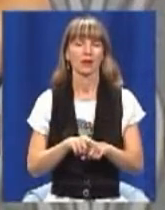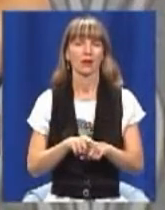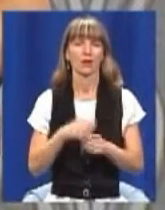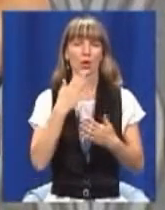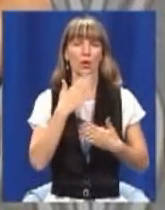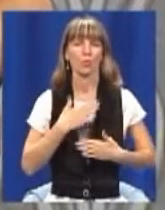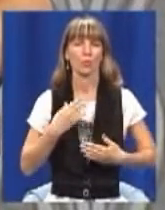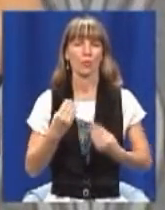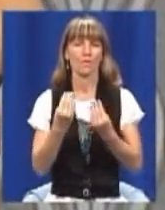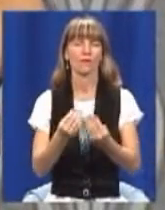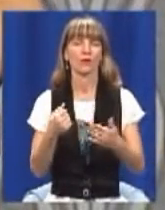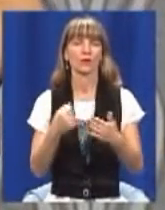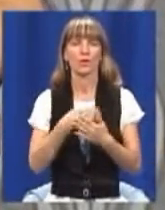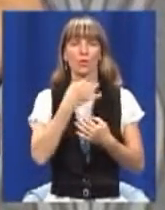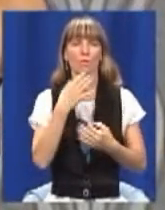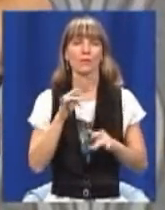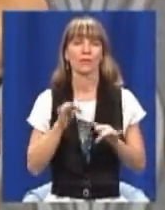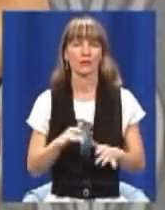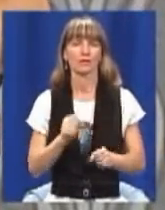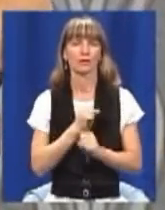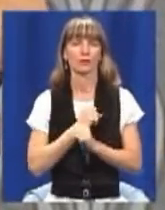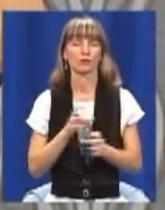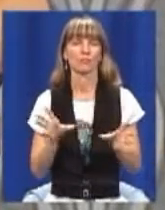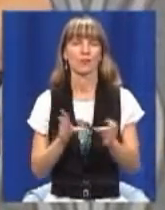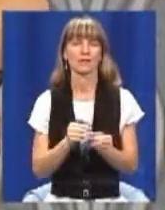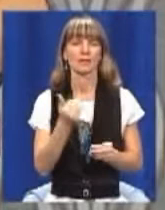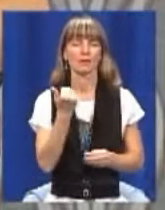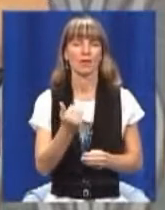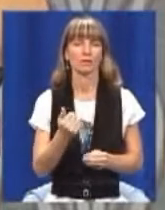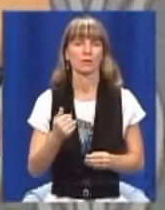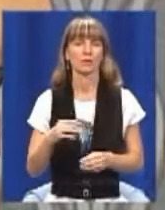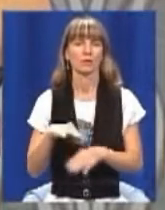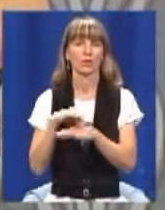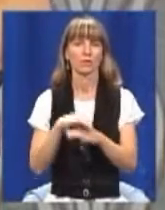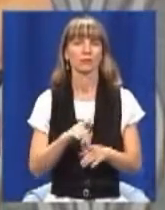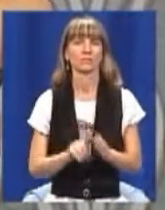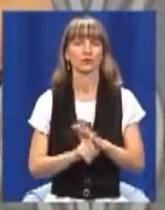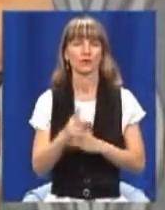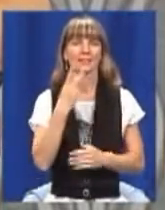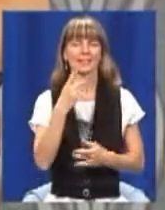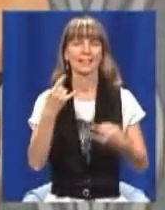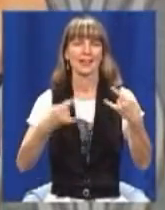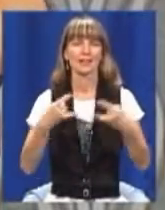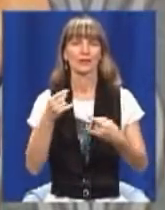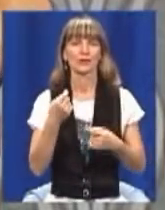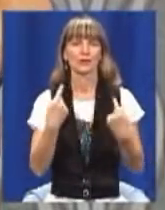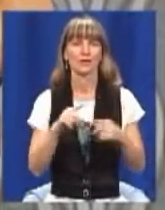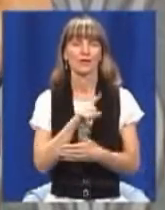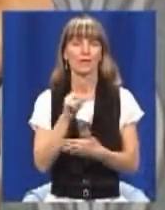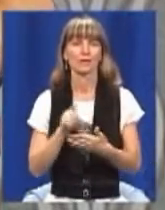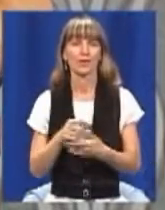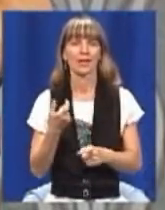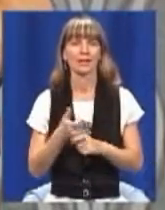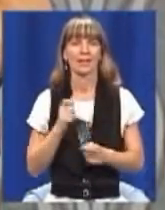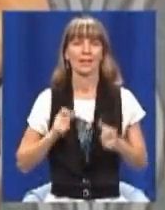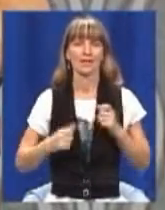до будь-якої справи. Уявіть собі, відпочиваєте ви, собака разом з вами приходить і починає дивитися телевізор. Щоправда, то трохи інше питання, це